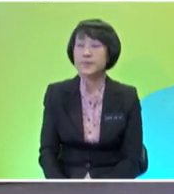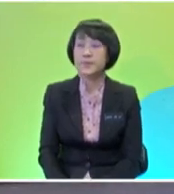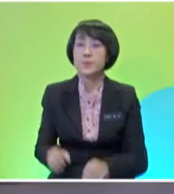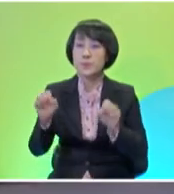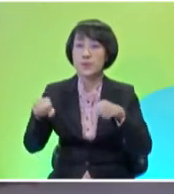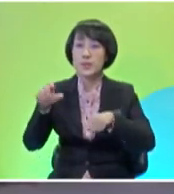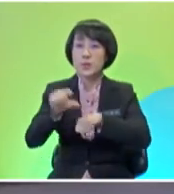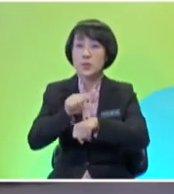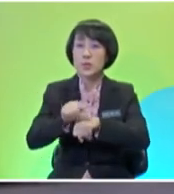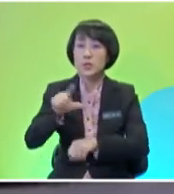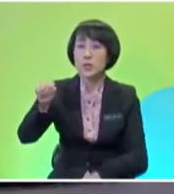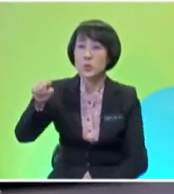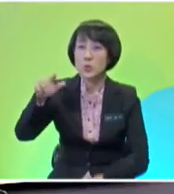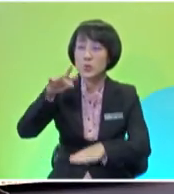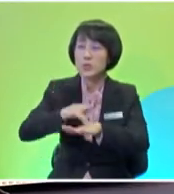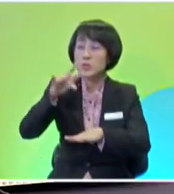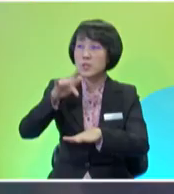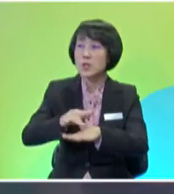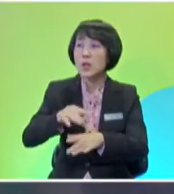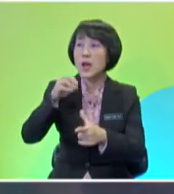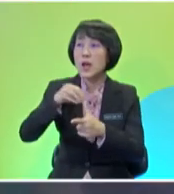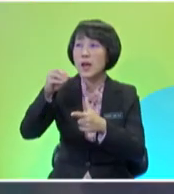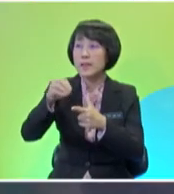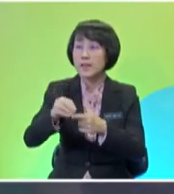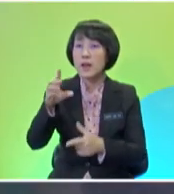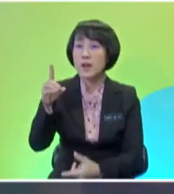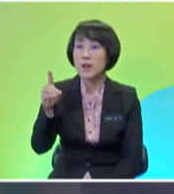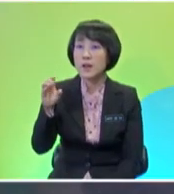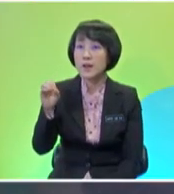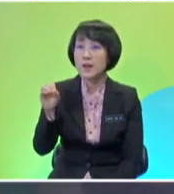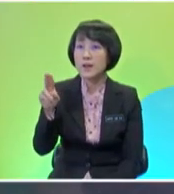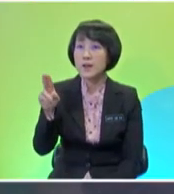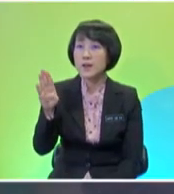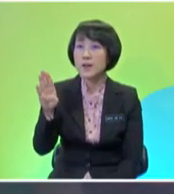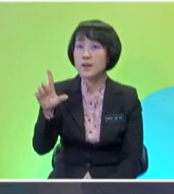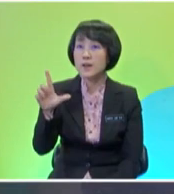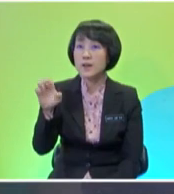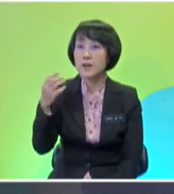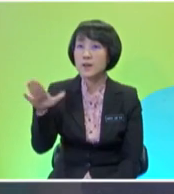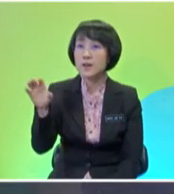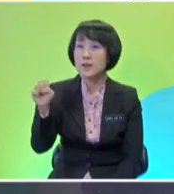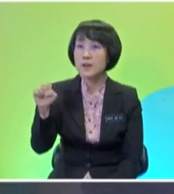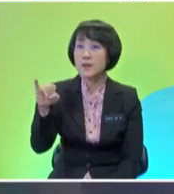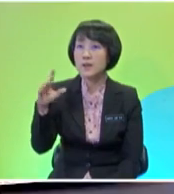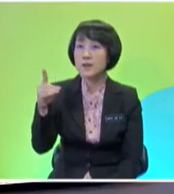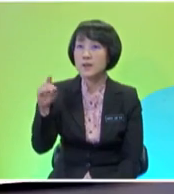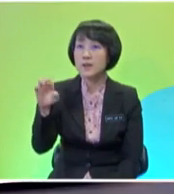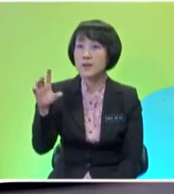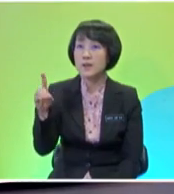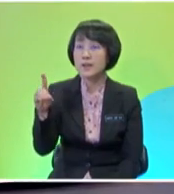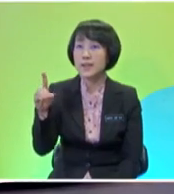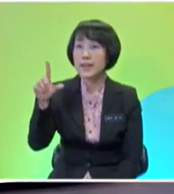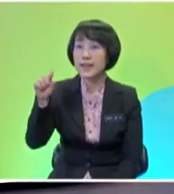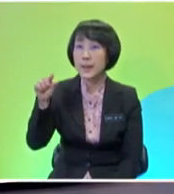Okey, ataupun dia boleh guna double sided tape. Ataupun perekat dua sisi. Baik.